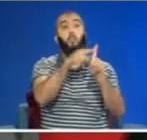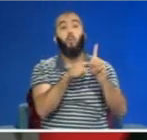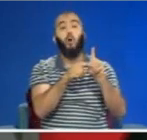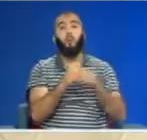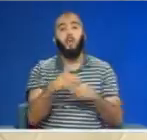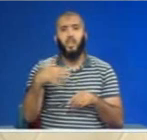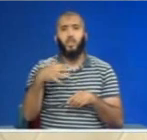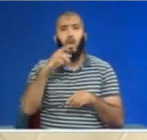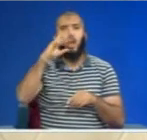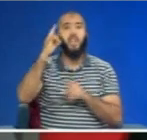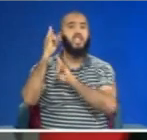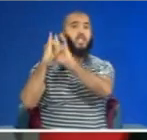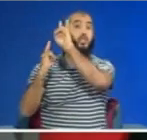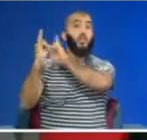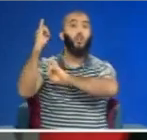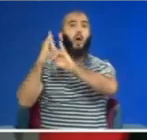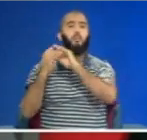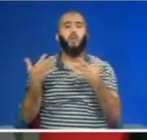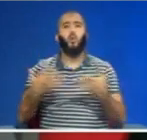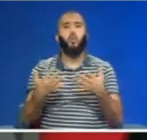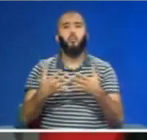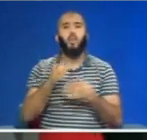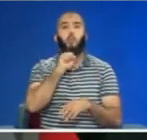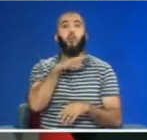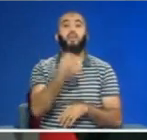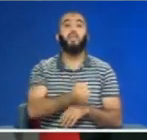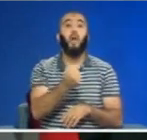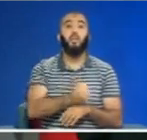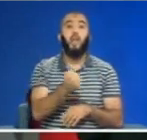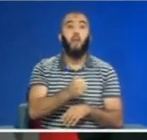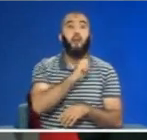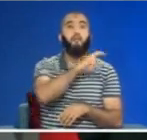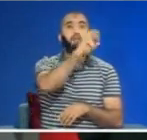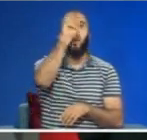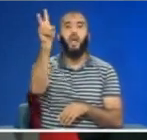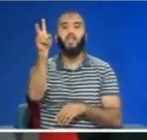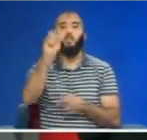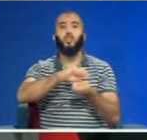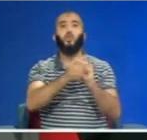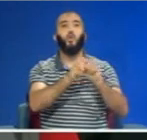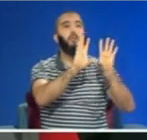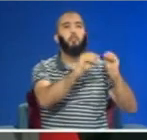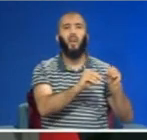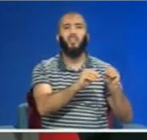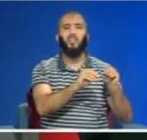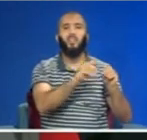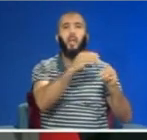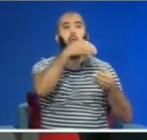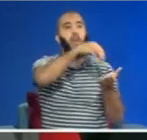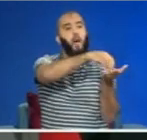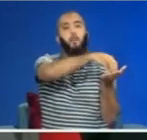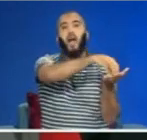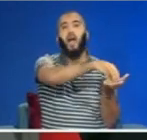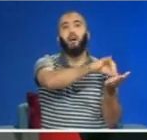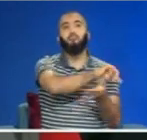حدث الهجرة النبوية. ولنا وقفة أخرى كذلك، أننا نقف في محطة من محطات الأمم